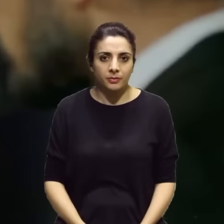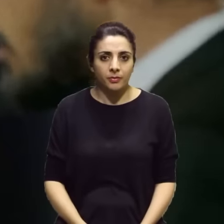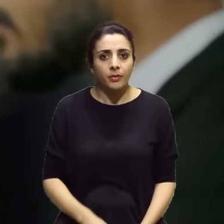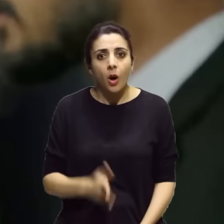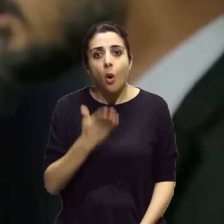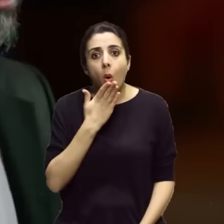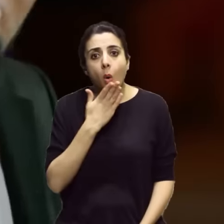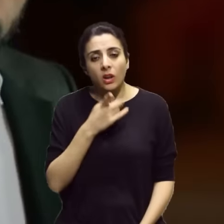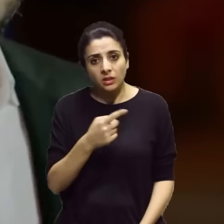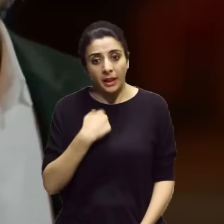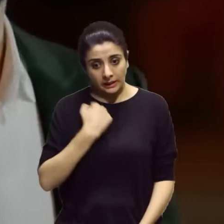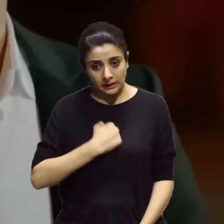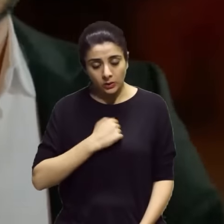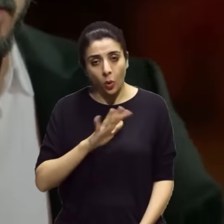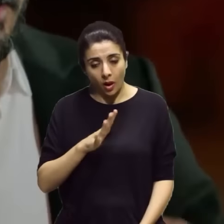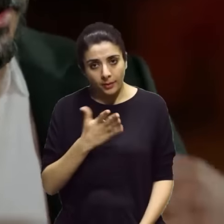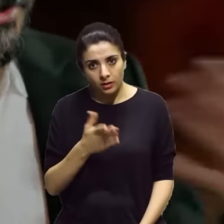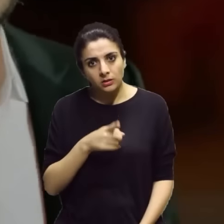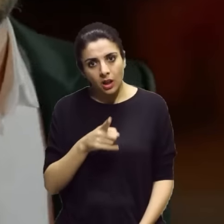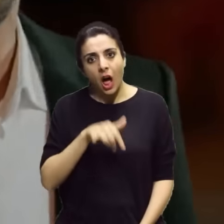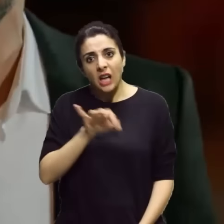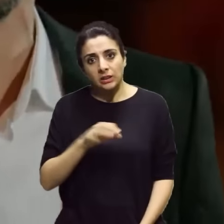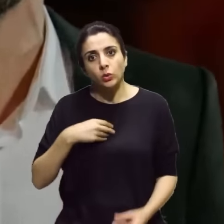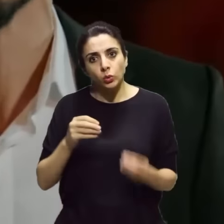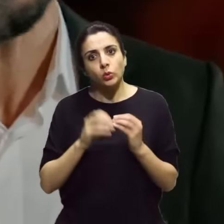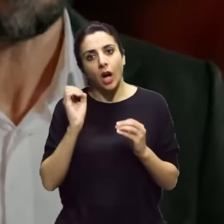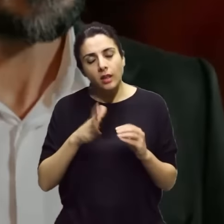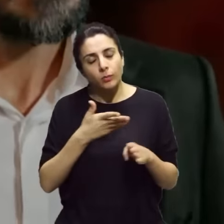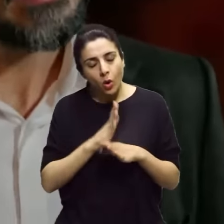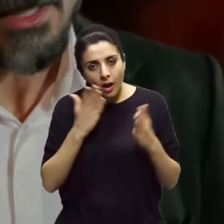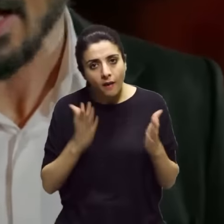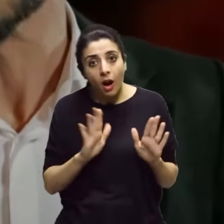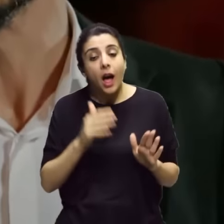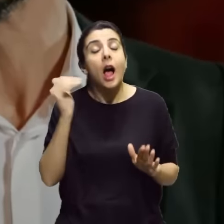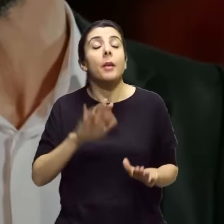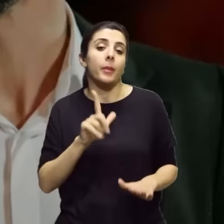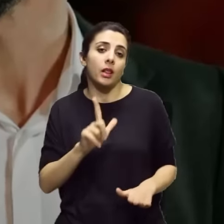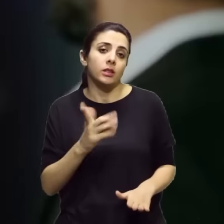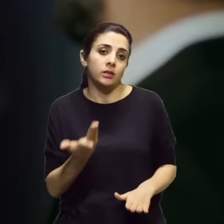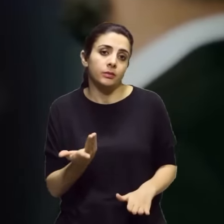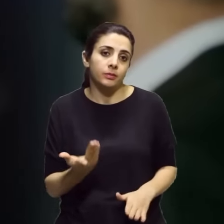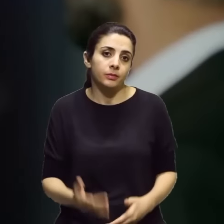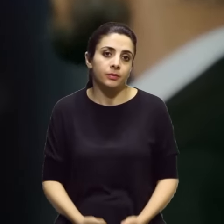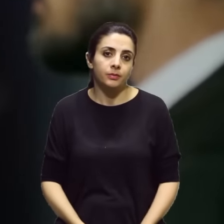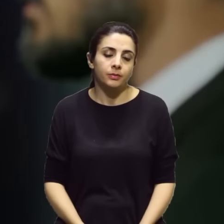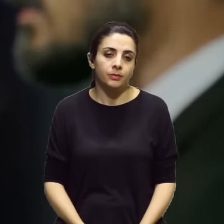Tamam, okulda bana kızmış olabilirsin, seni haksız yere suçlamış olabilirim ama yine de gelmemeliydin.